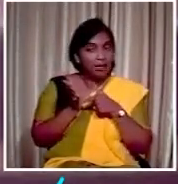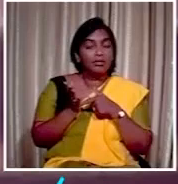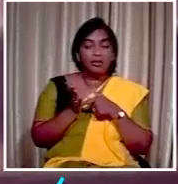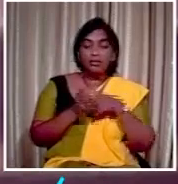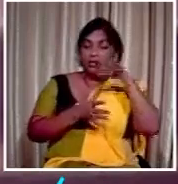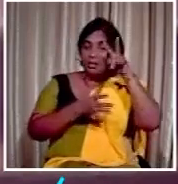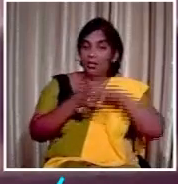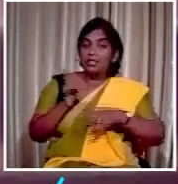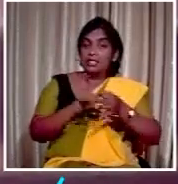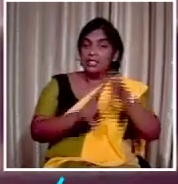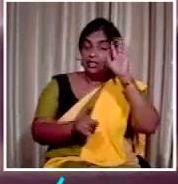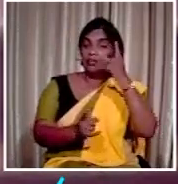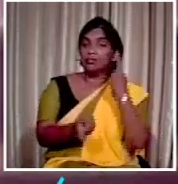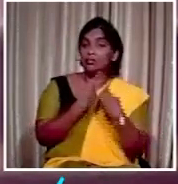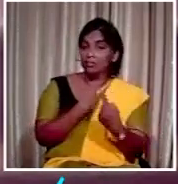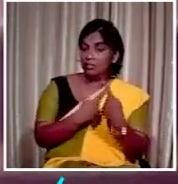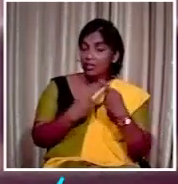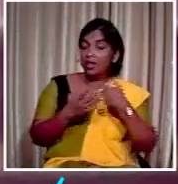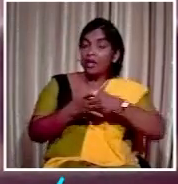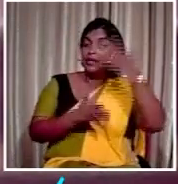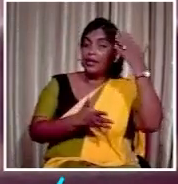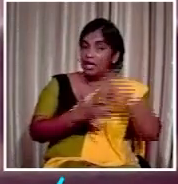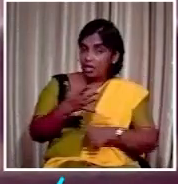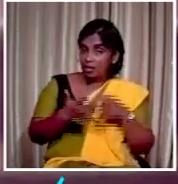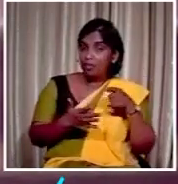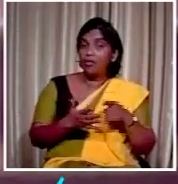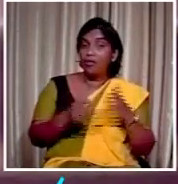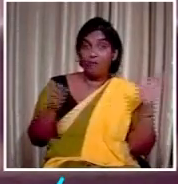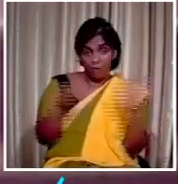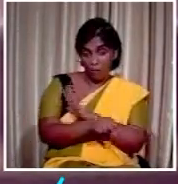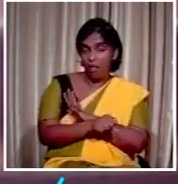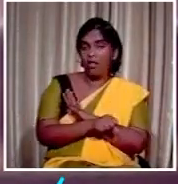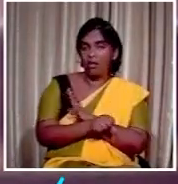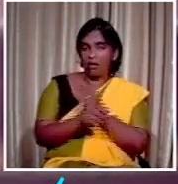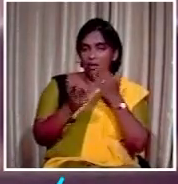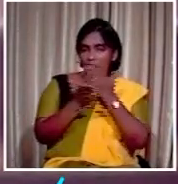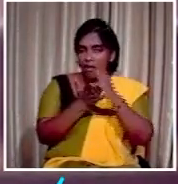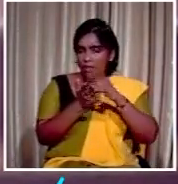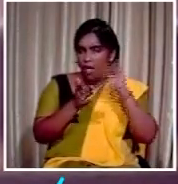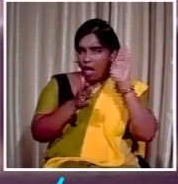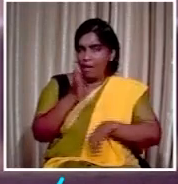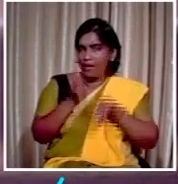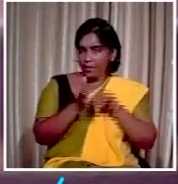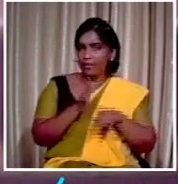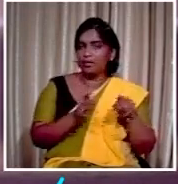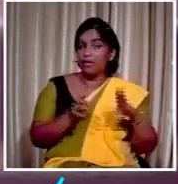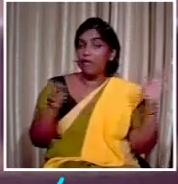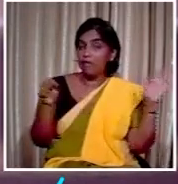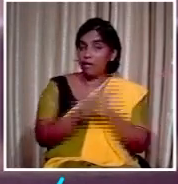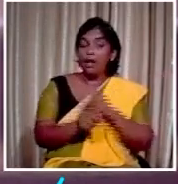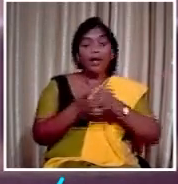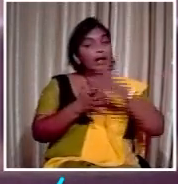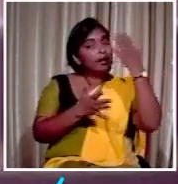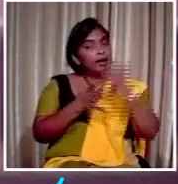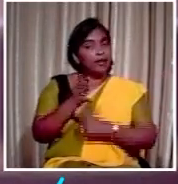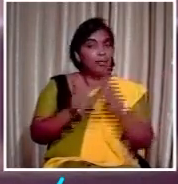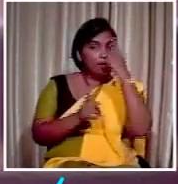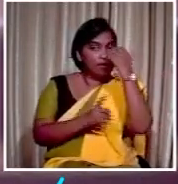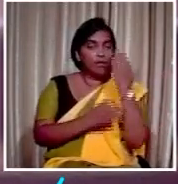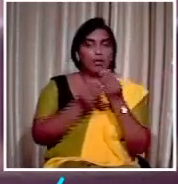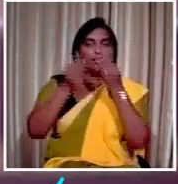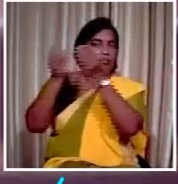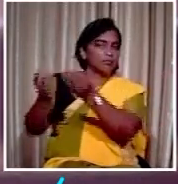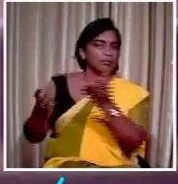संपूर्ण जनाधिपति विमर्शन वार्ता संपूर्ण क्वालिटी अड़ू मे संपूर्ण वार्ता का